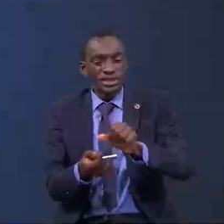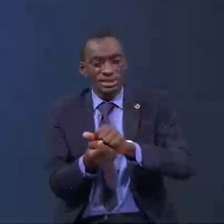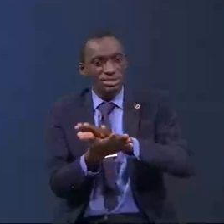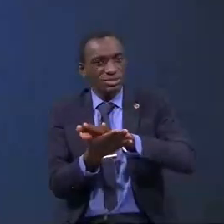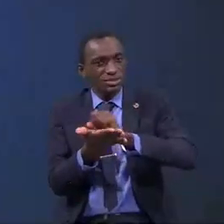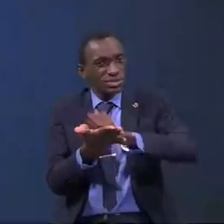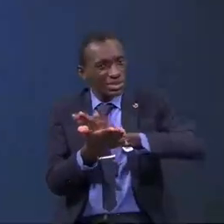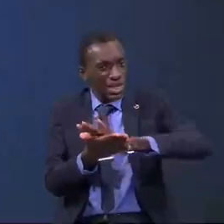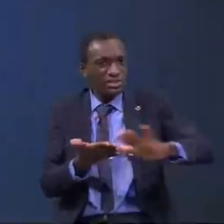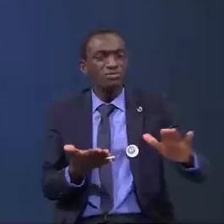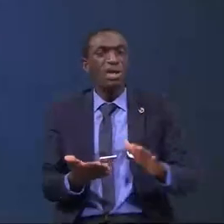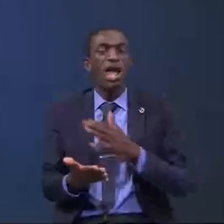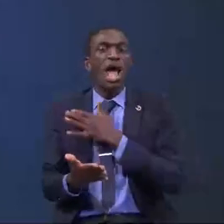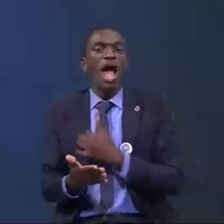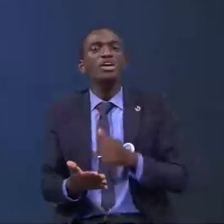sanctifié,